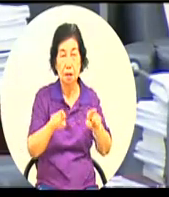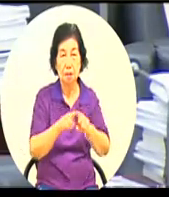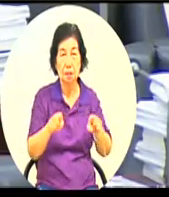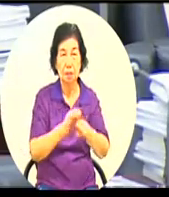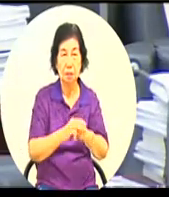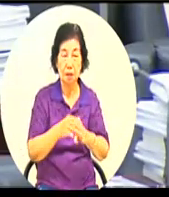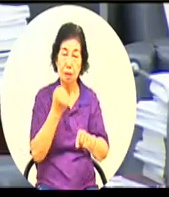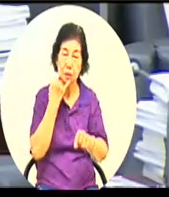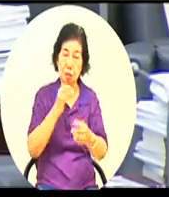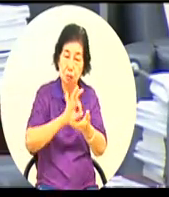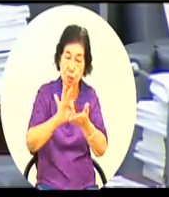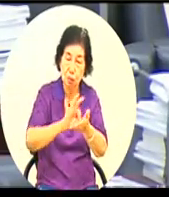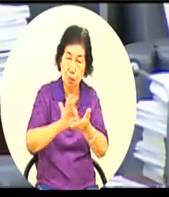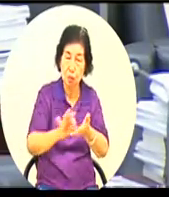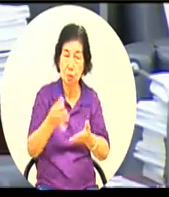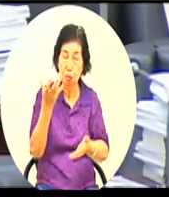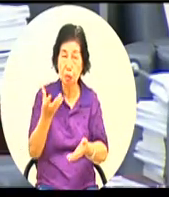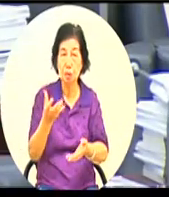库，